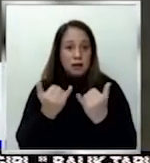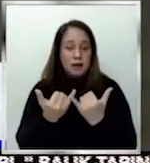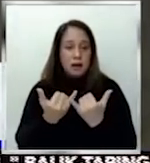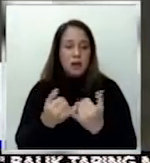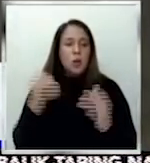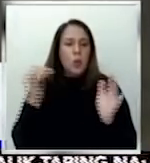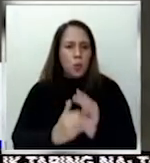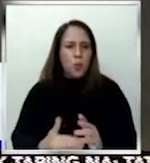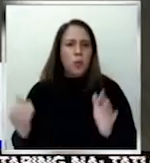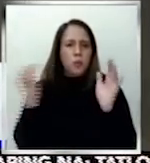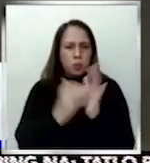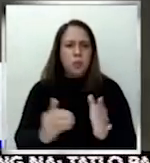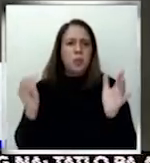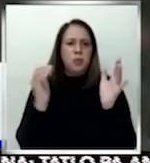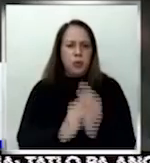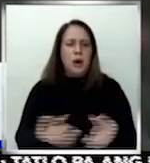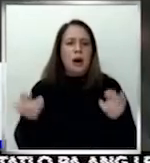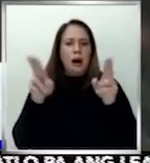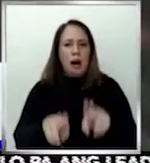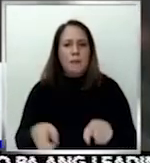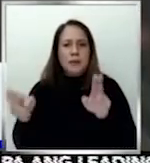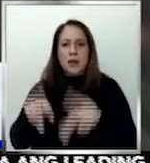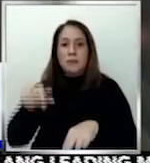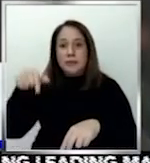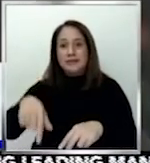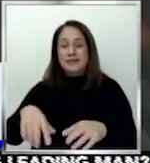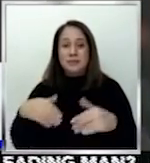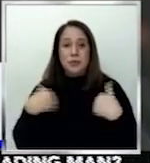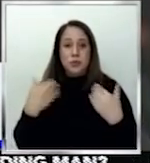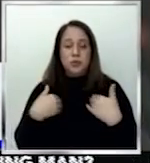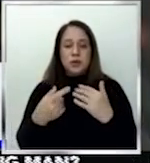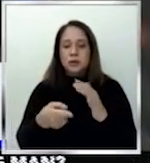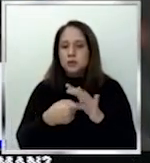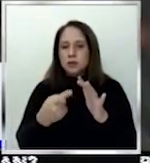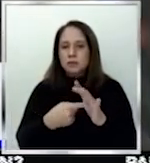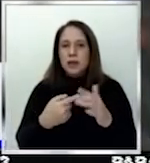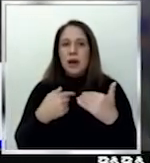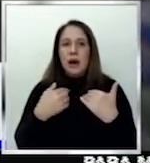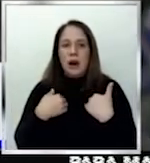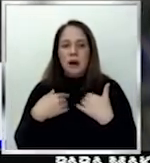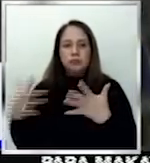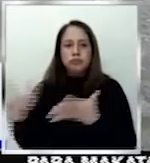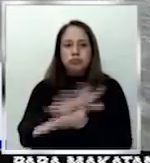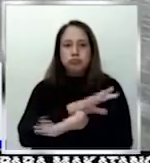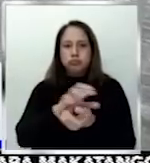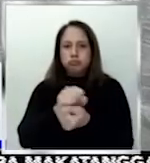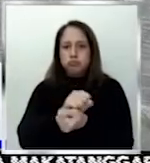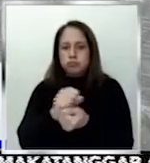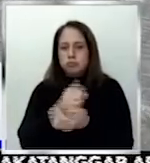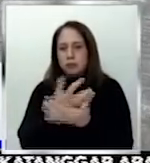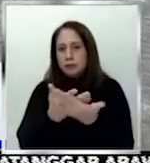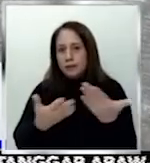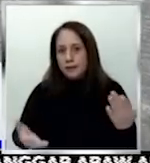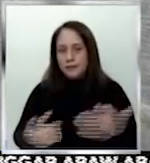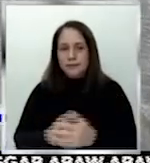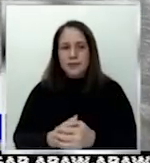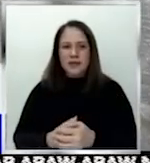lang nangyayari ang rayot ng mga kabataan na kung minsan nakakasira na ng ari-arian. Sobra-sobra na